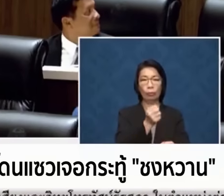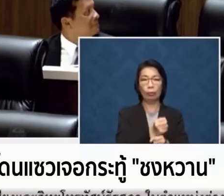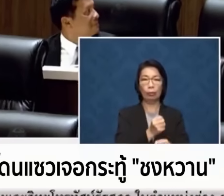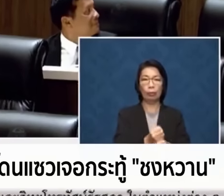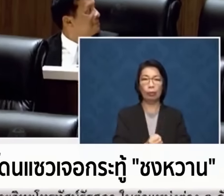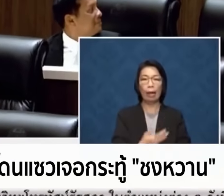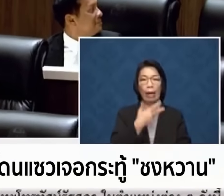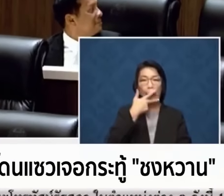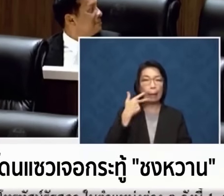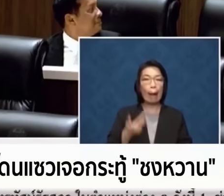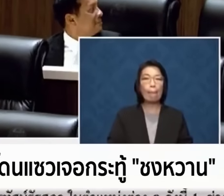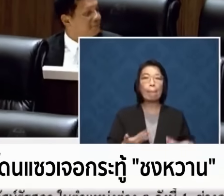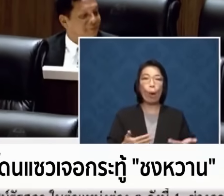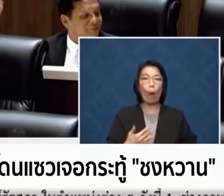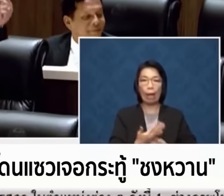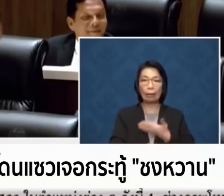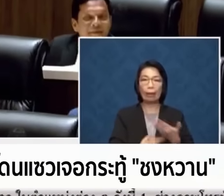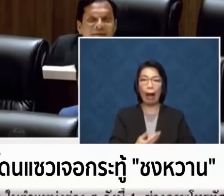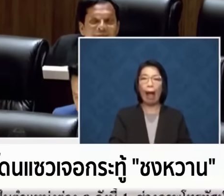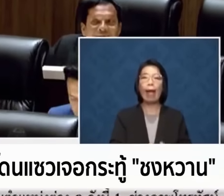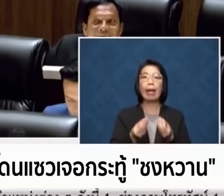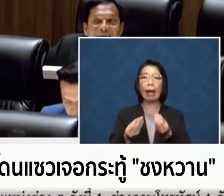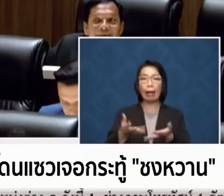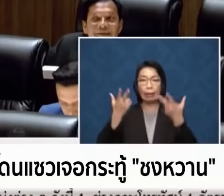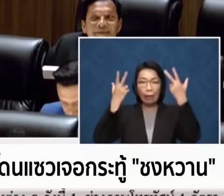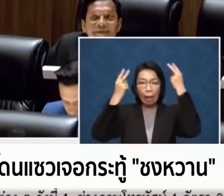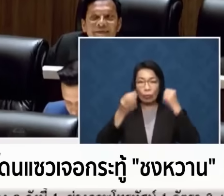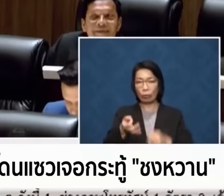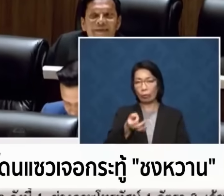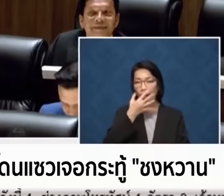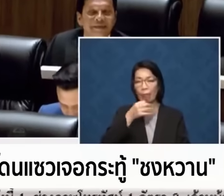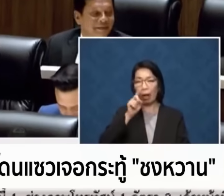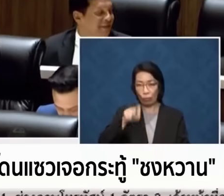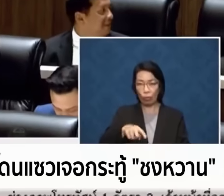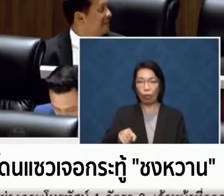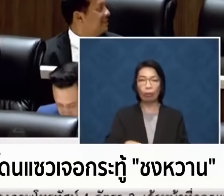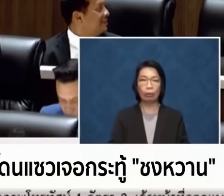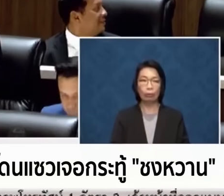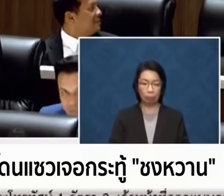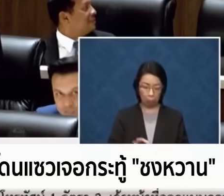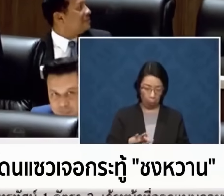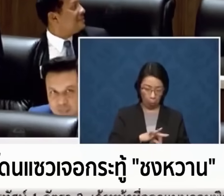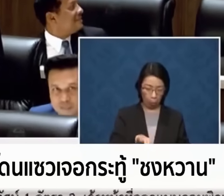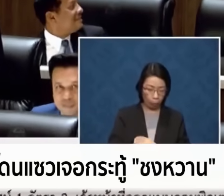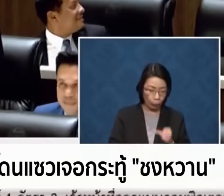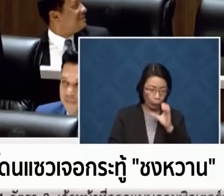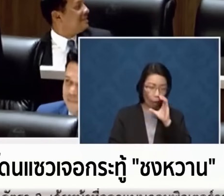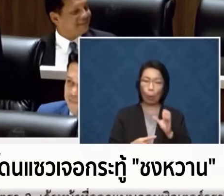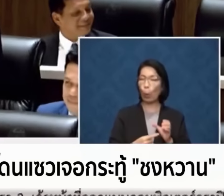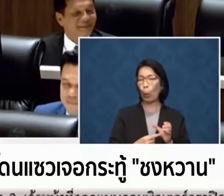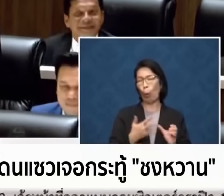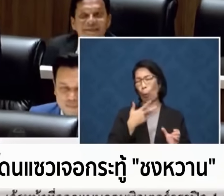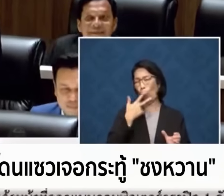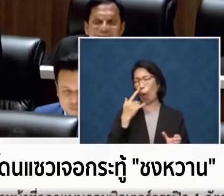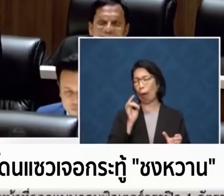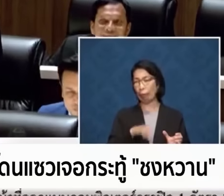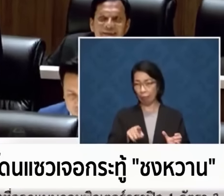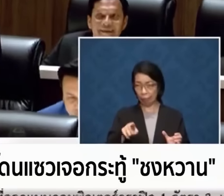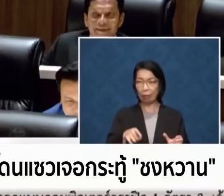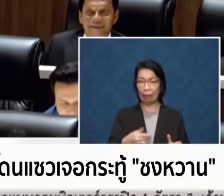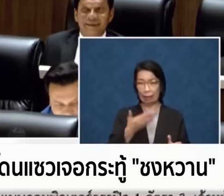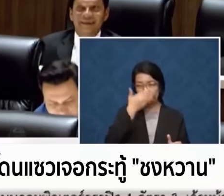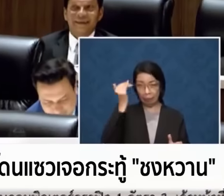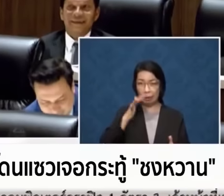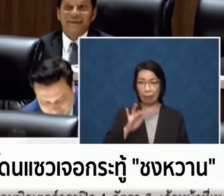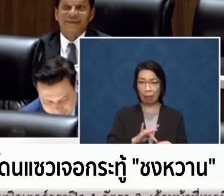ให้ท่านนายกทานด้วยนะครับเมื่อกี้เพื่อนสมาชิกผมท่านนาเดชวงษ์พิทักษ์โสภณท่านนายกอย่าลืมทานยาเบา